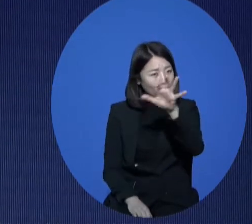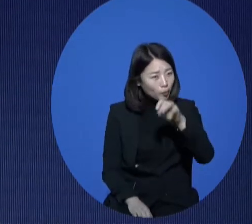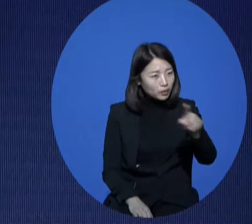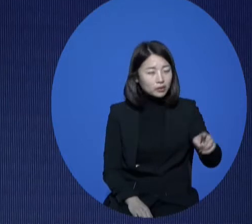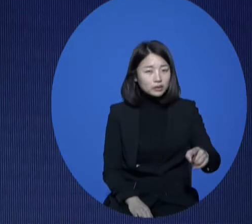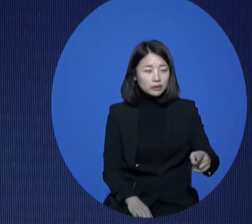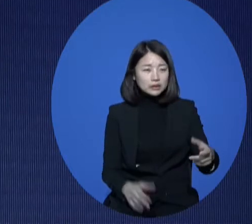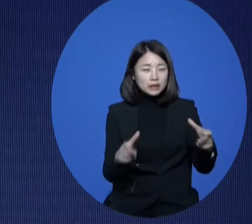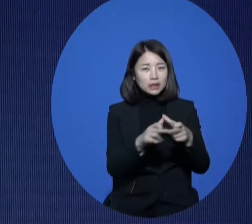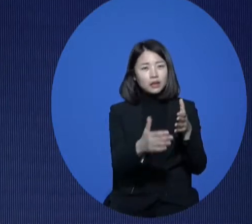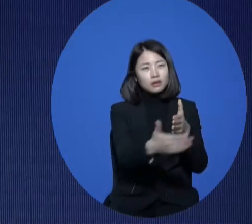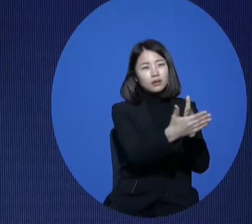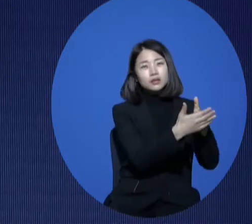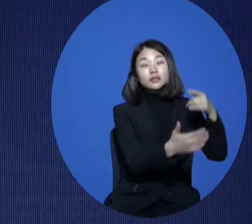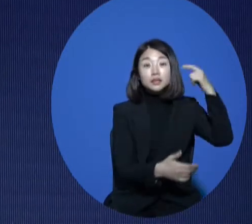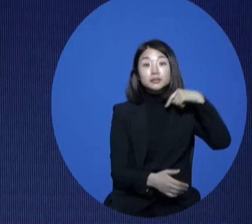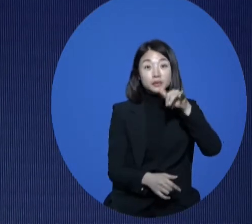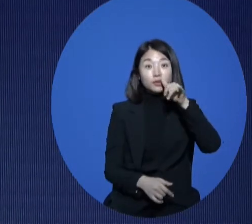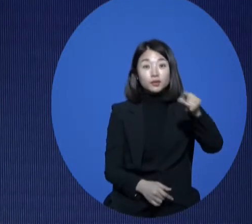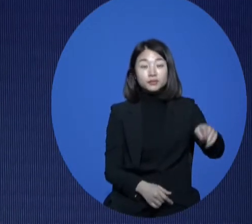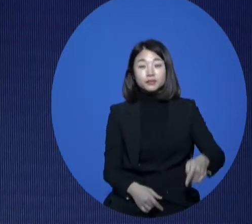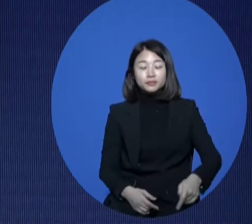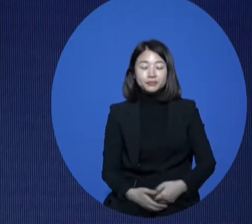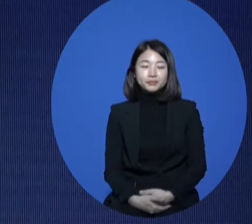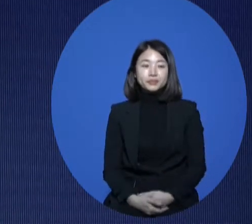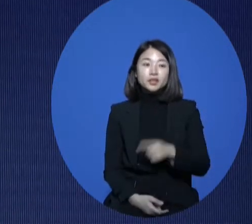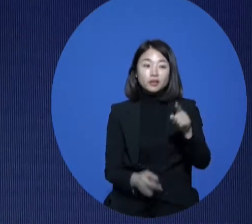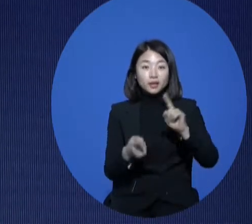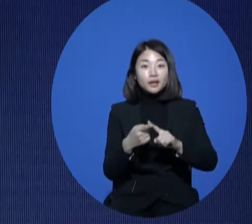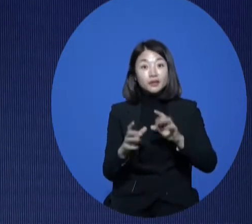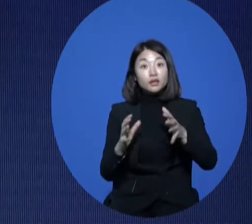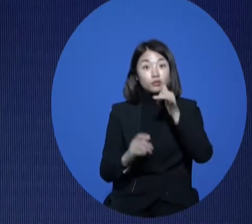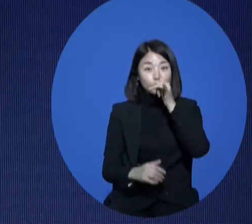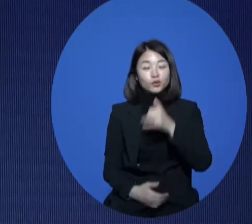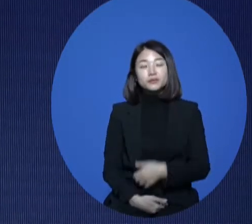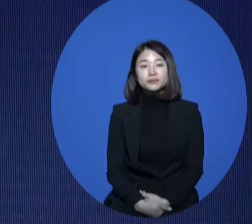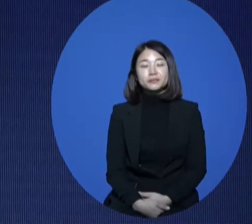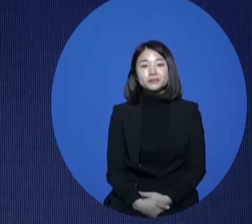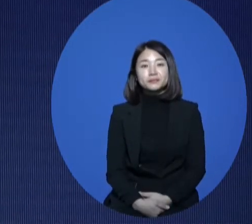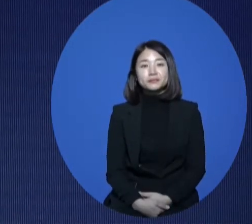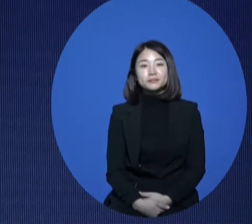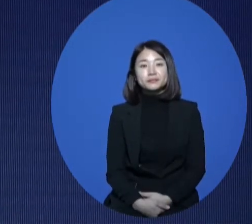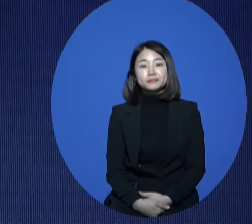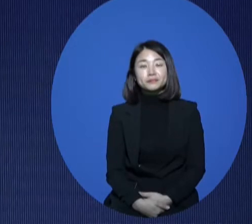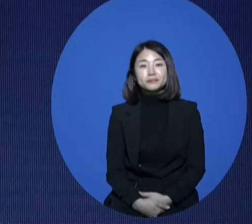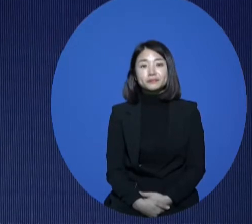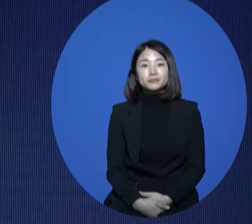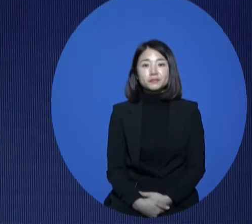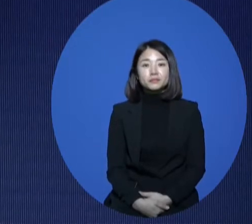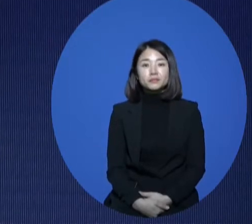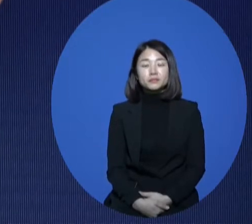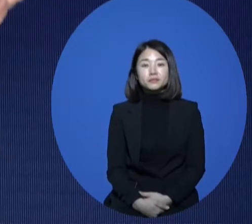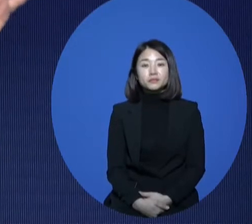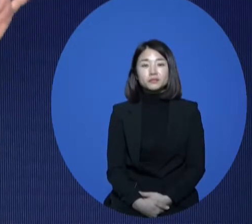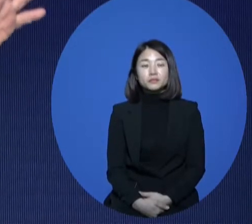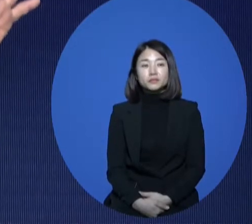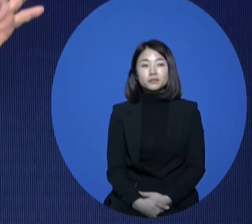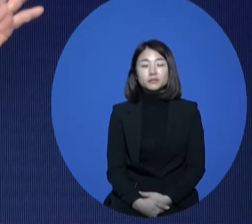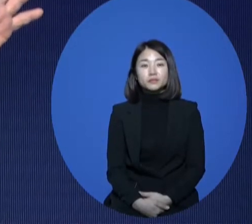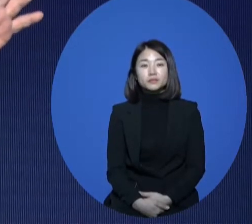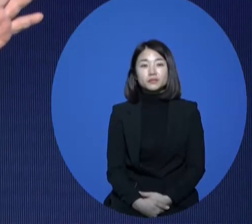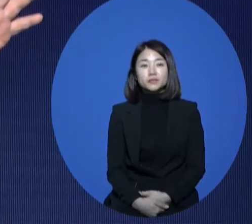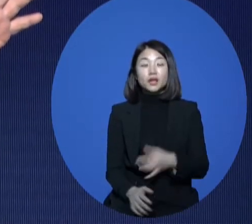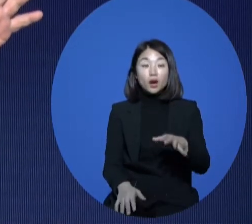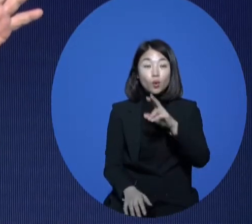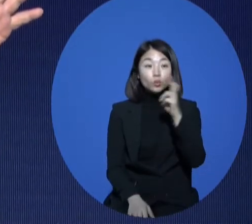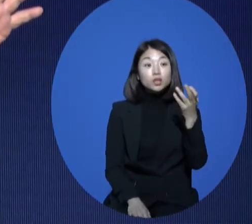알고 있습니다. 오늘 그거에 대한 또 이 토의가 있을 것이고, 그다음에 우리가 이게 오늘 오전